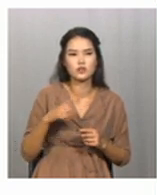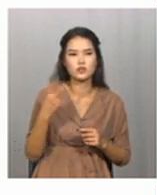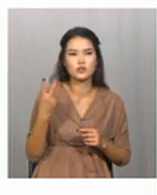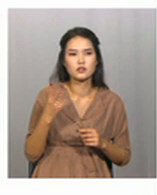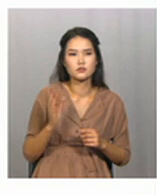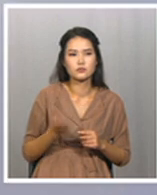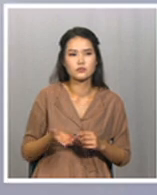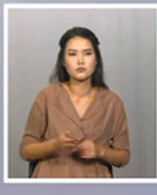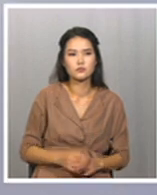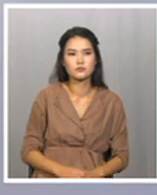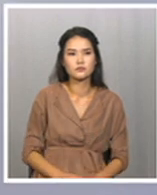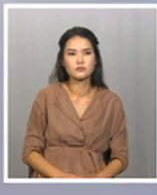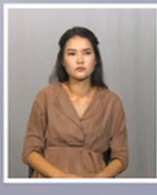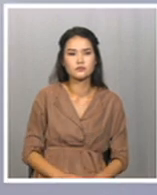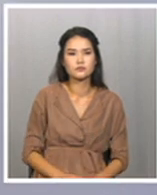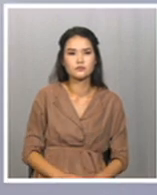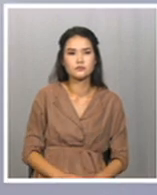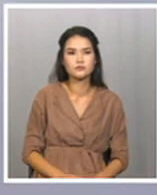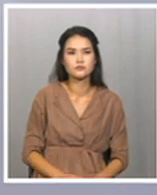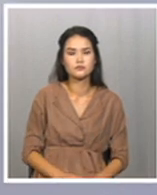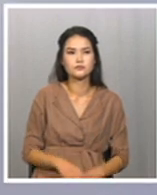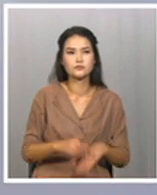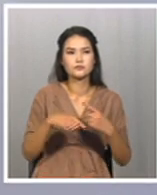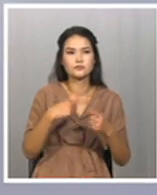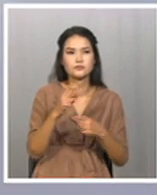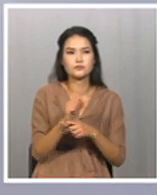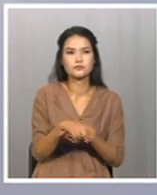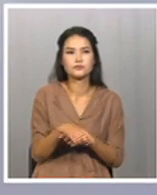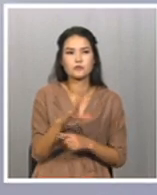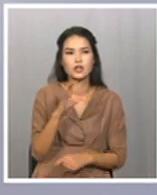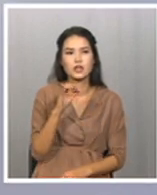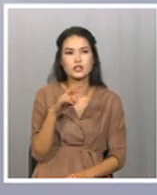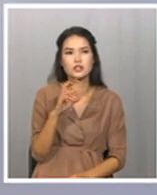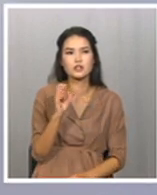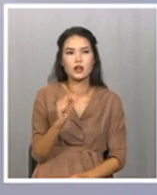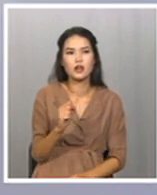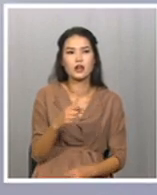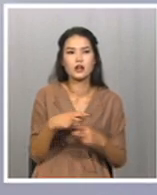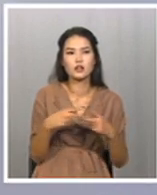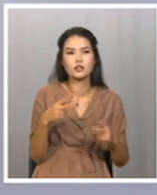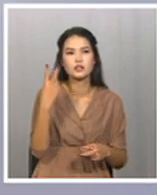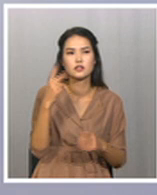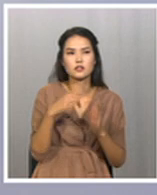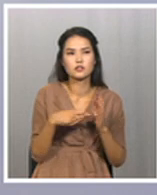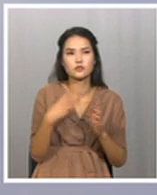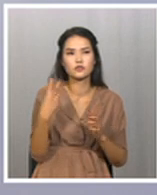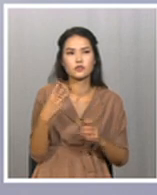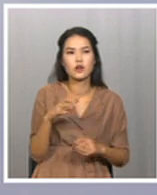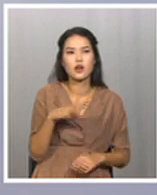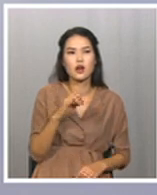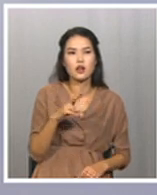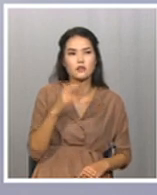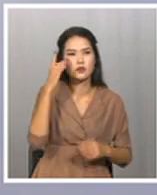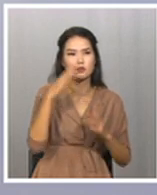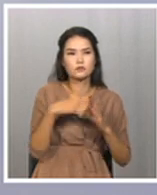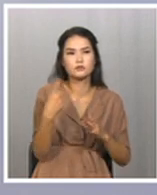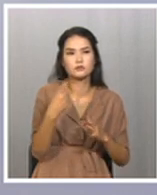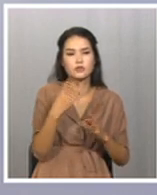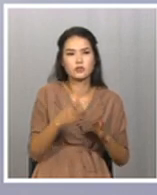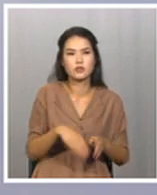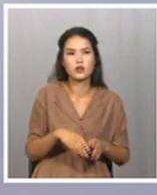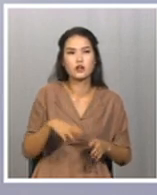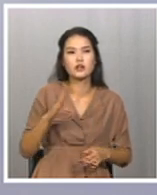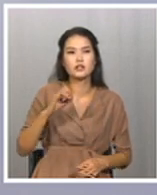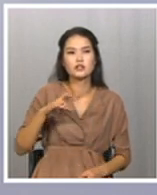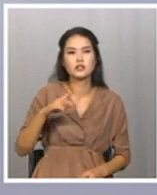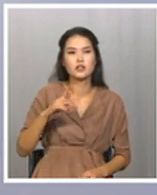асты 2 шықты. Келесі отырма. Синус альфа тең 3-тен 2. Альфа бұрышы бірінші шеректен алынған, яғни